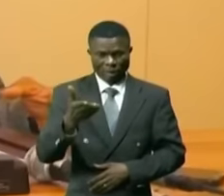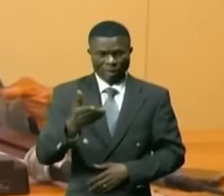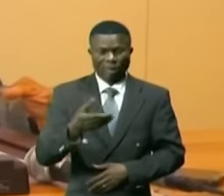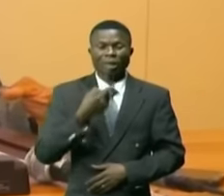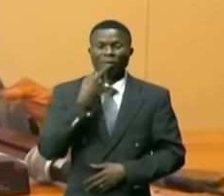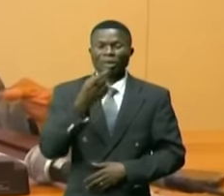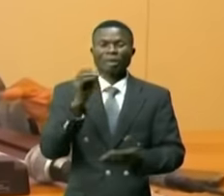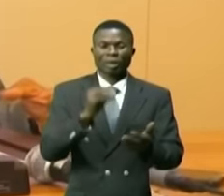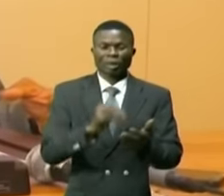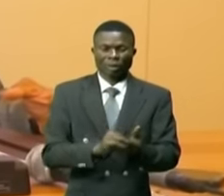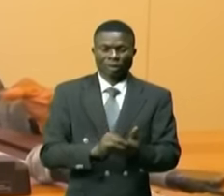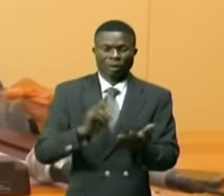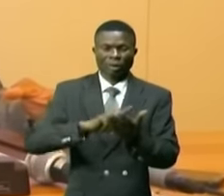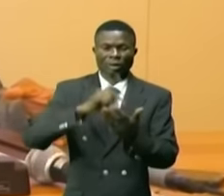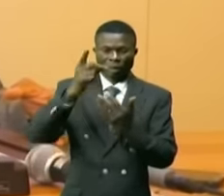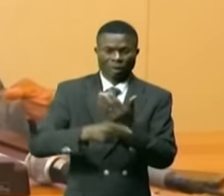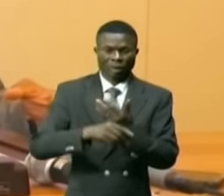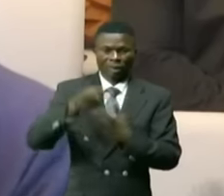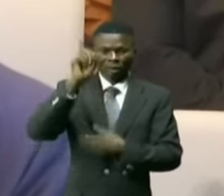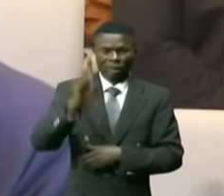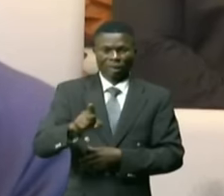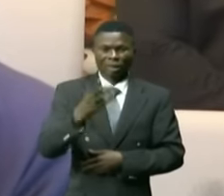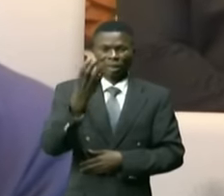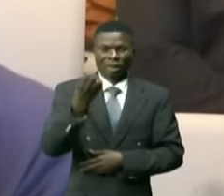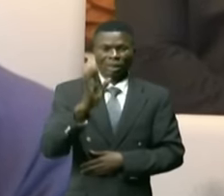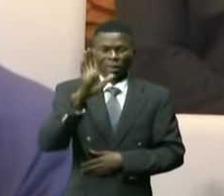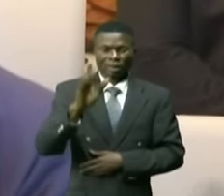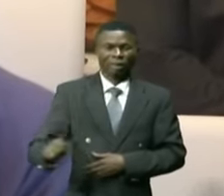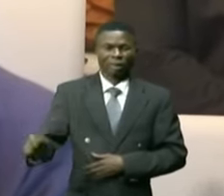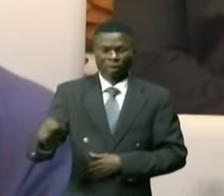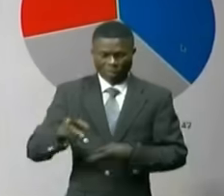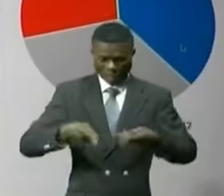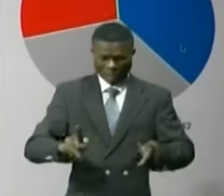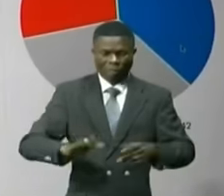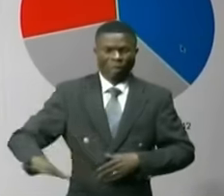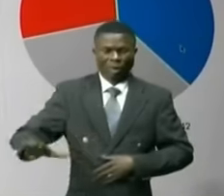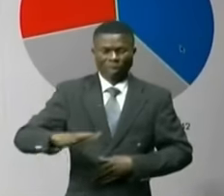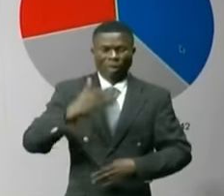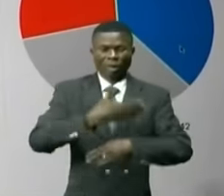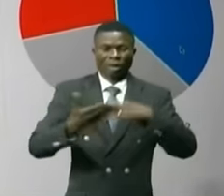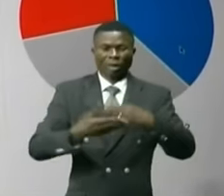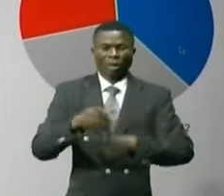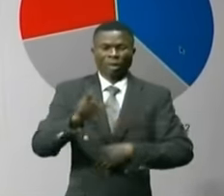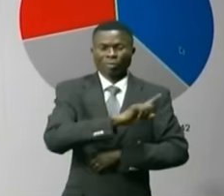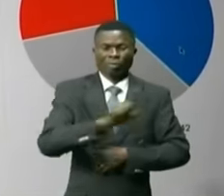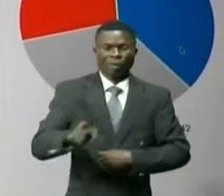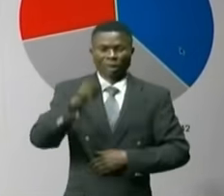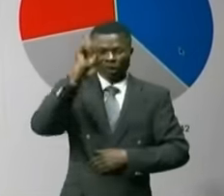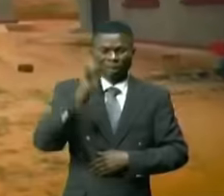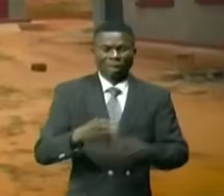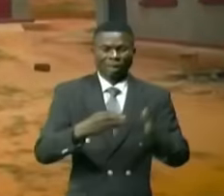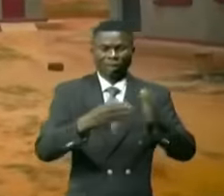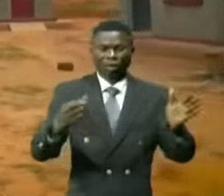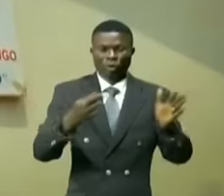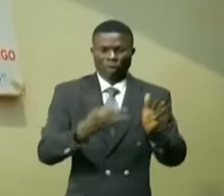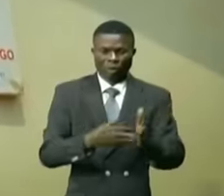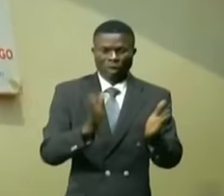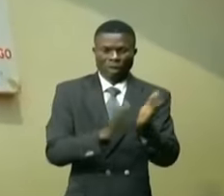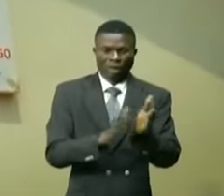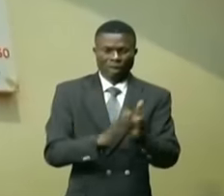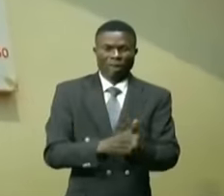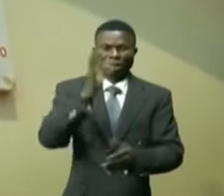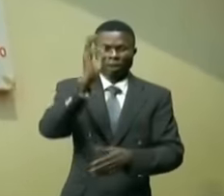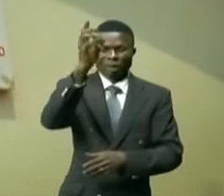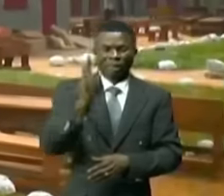par que le programme local de 145 territoires a permis au pays de construire 1198 écoles, 786 centres de